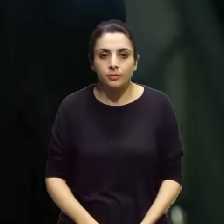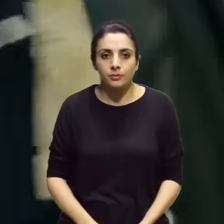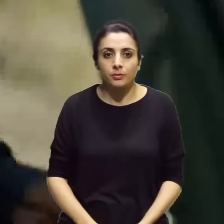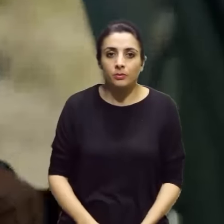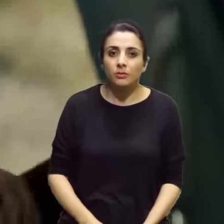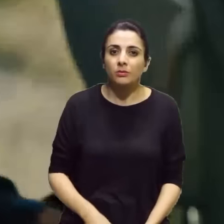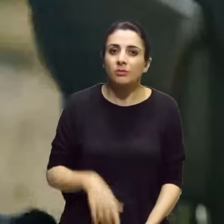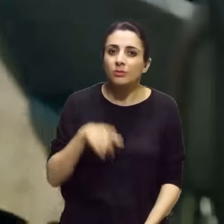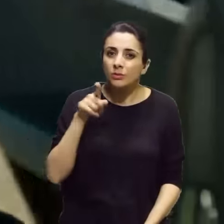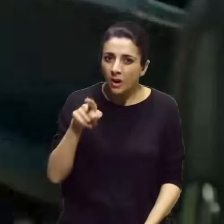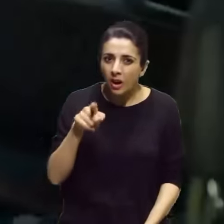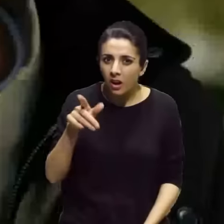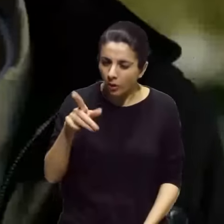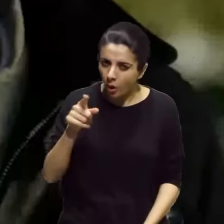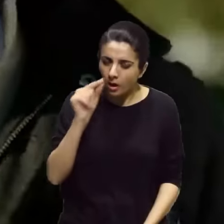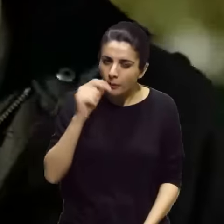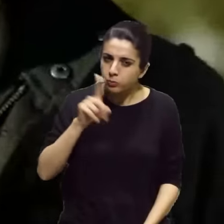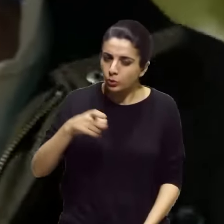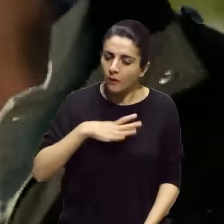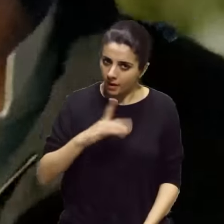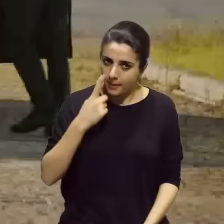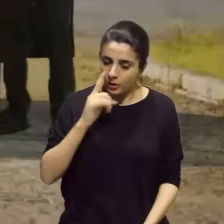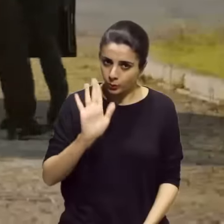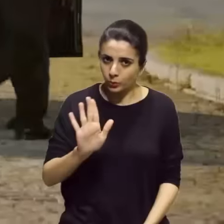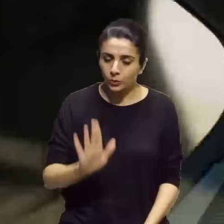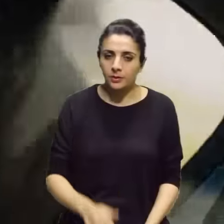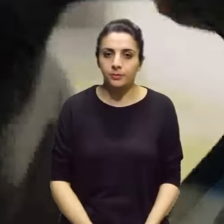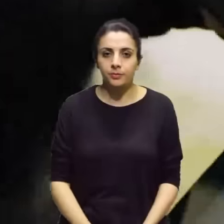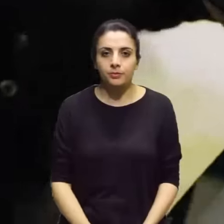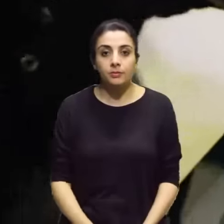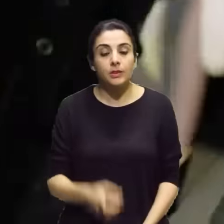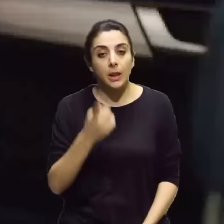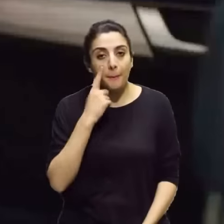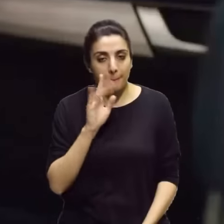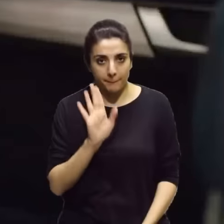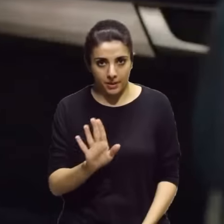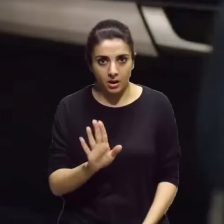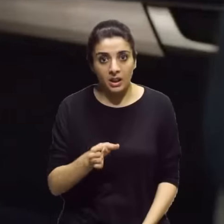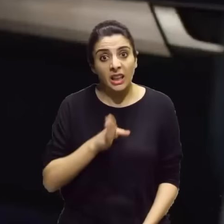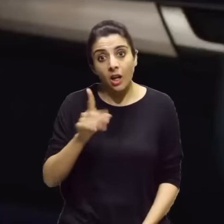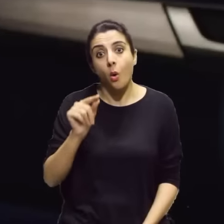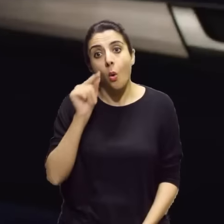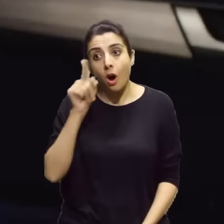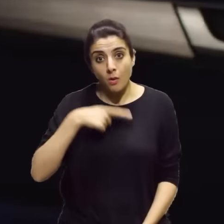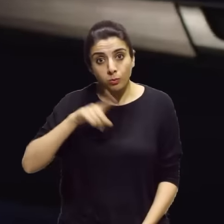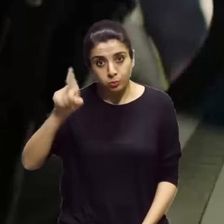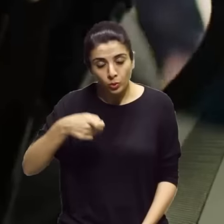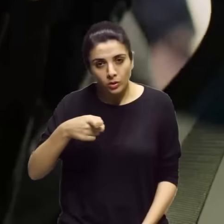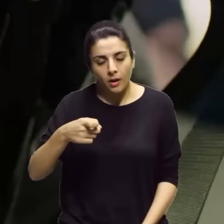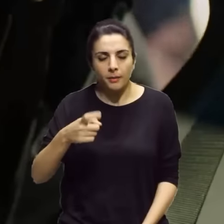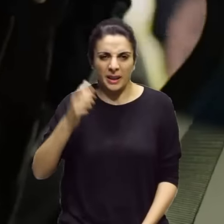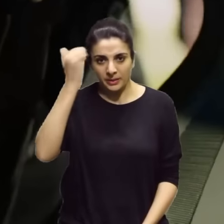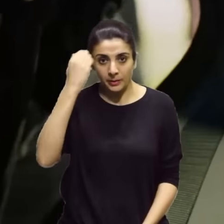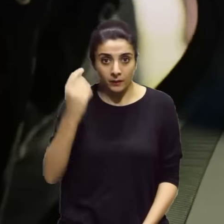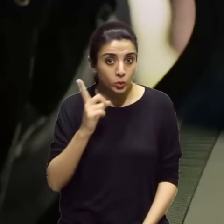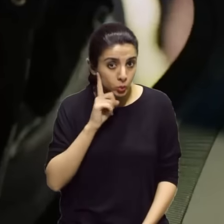O süt kuzusunu da bulacağım bak görsün bak bulacağım. Tamam. Bak gidip o süt kuzusunu bulurum ve doğduğuna pişman